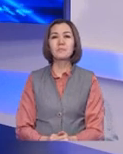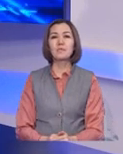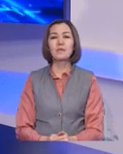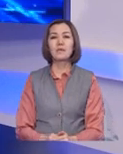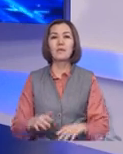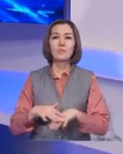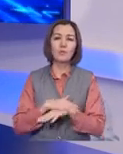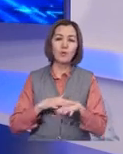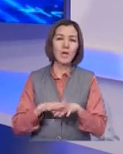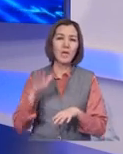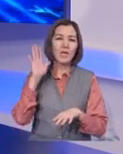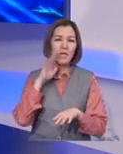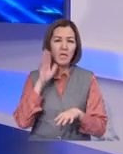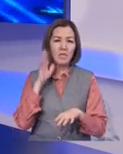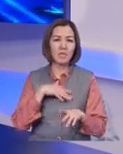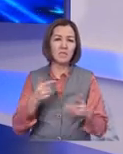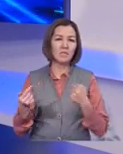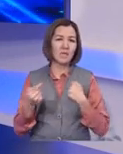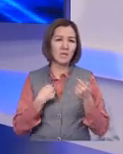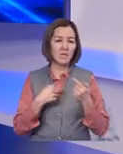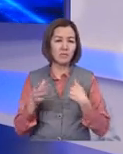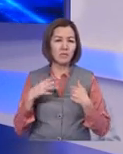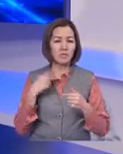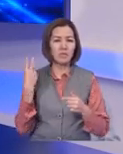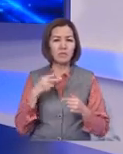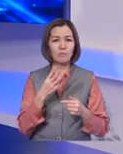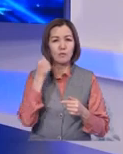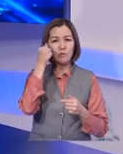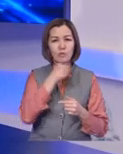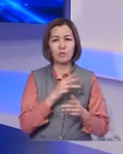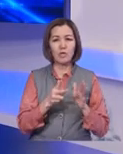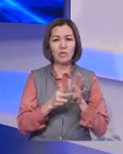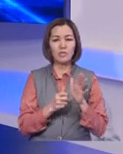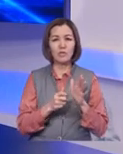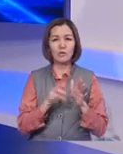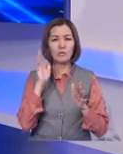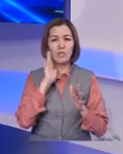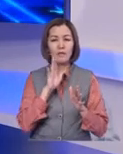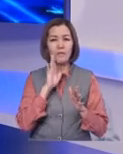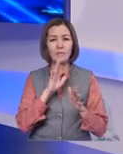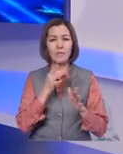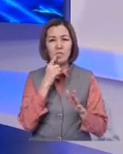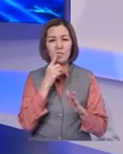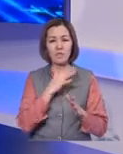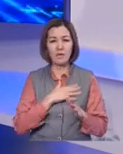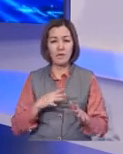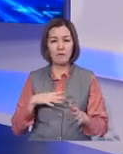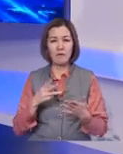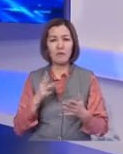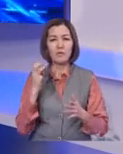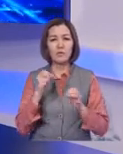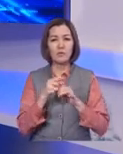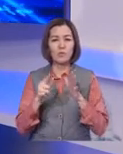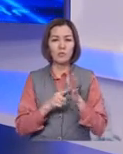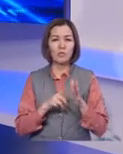Бұқара бұралқы иттен зәрезап болды. 2023 жылы өңірде 800-ден аса адамды ит жарақаттаған. Мамандар 317